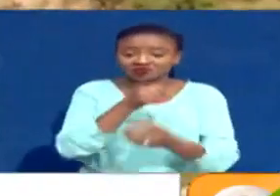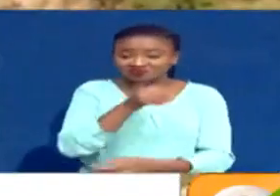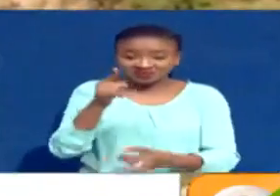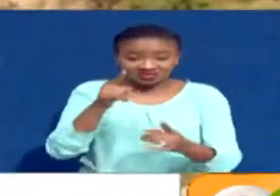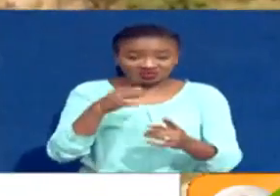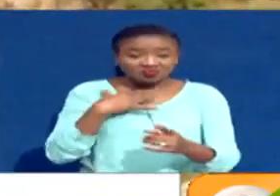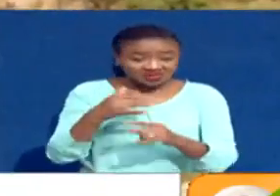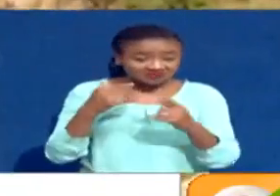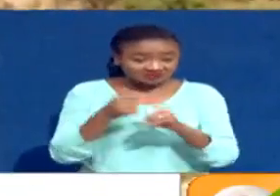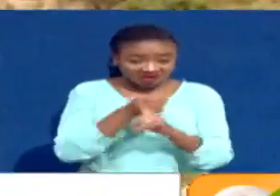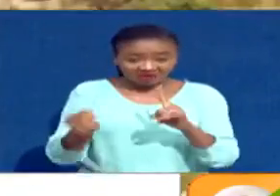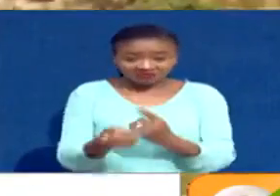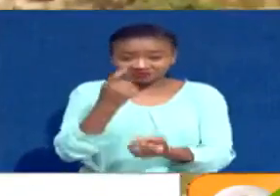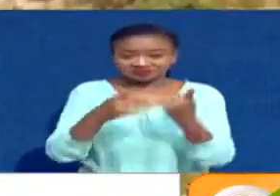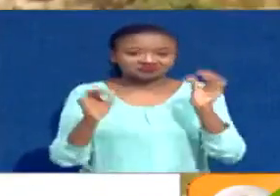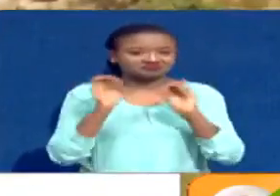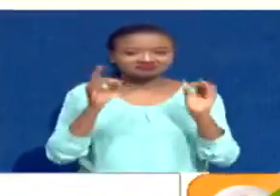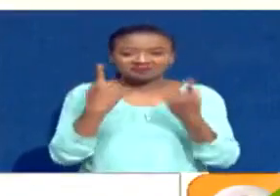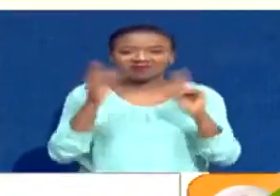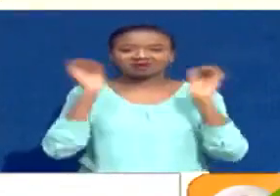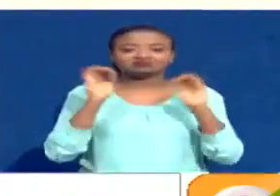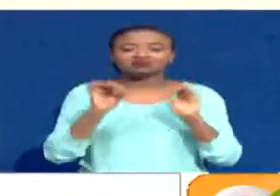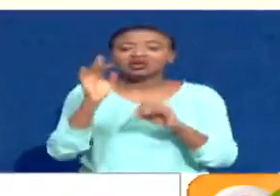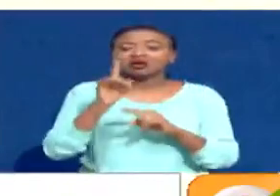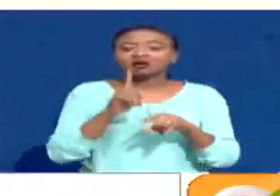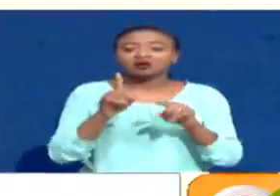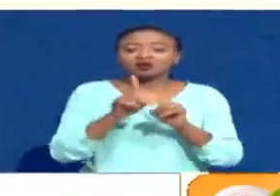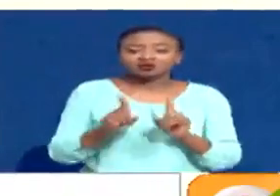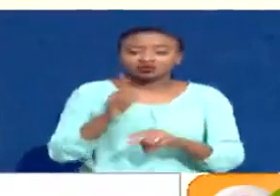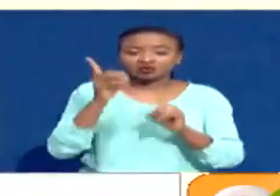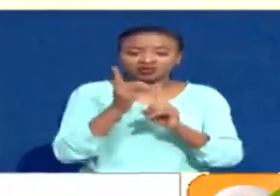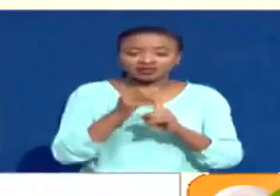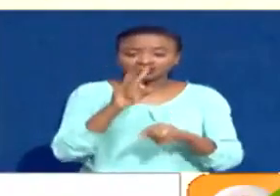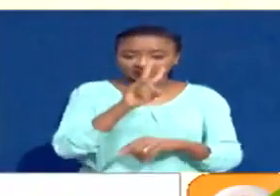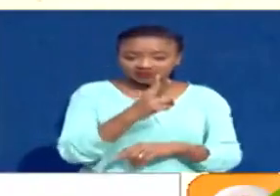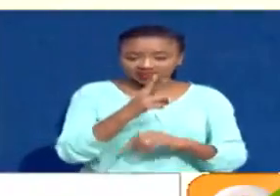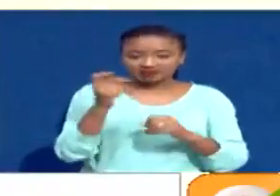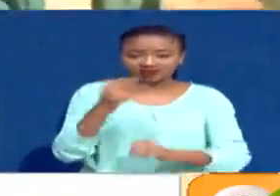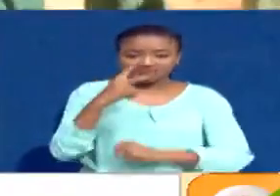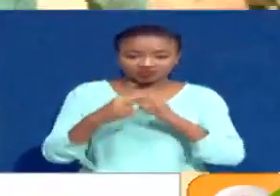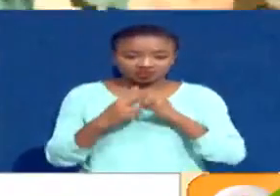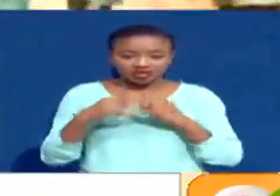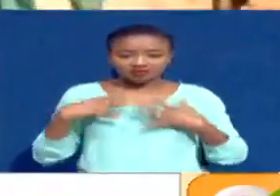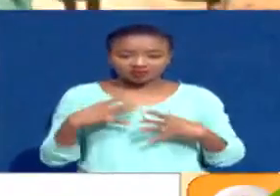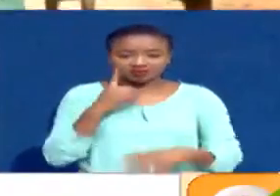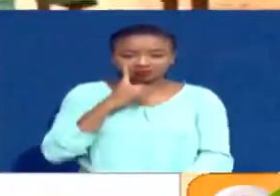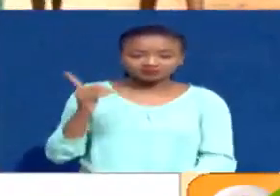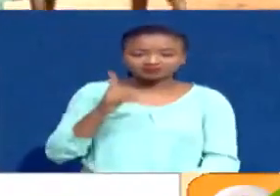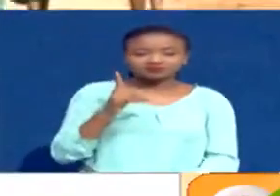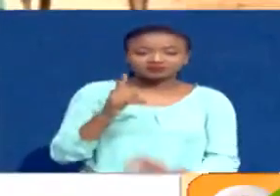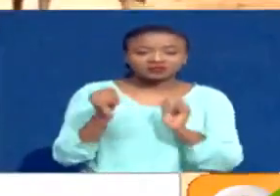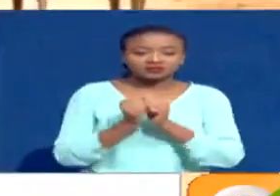Tarehe 2 Julai, watu watano waliripotiwa kufariki, saba wakajeruhiwa na mifugo zaidi ya